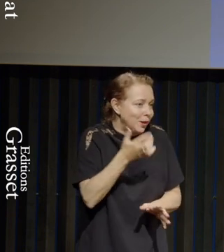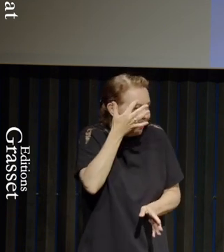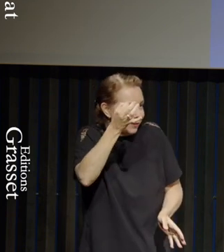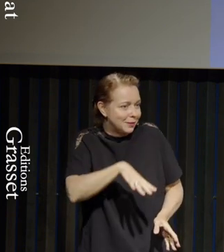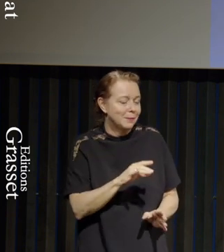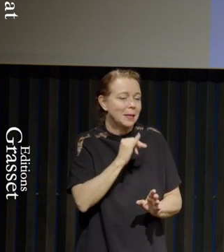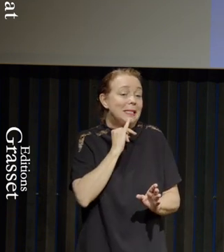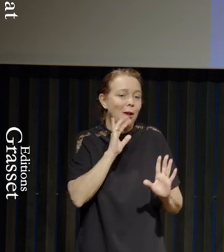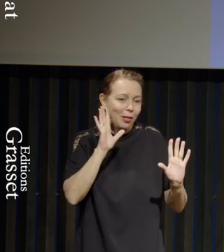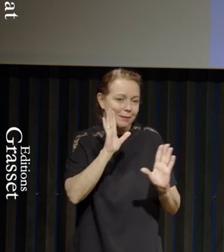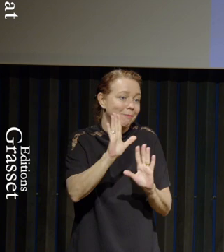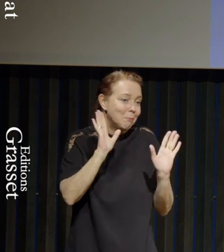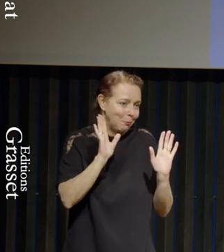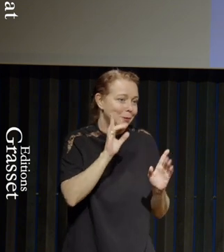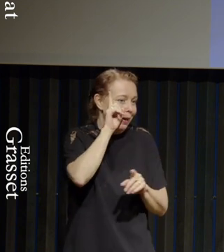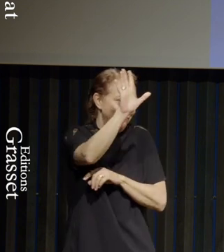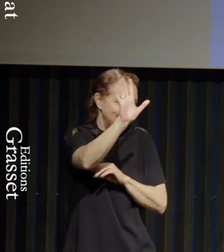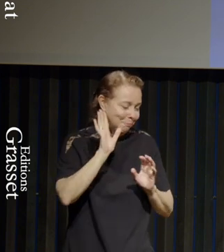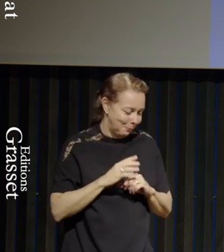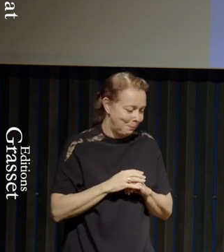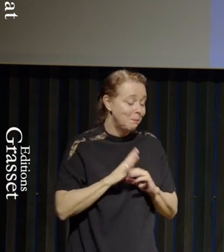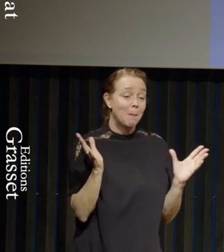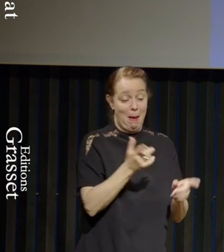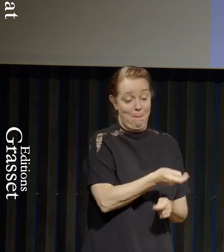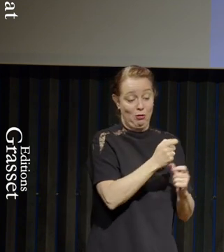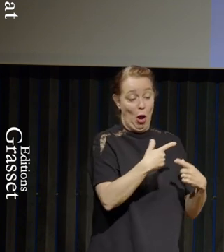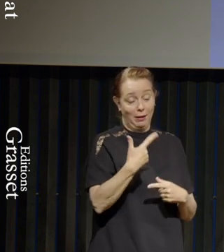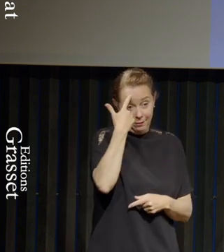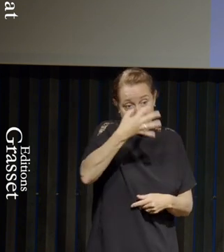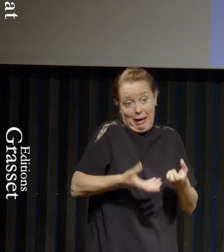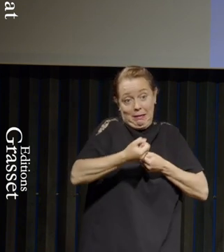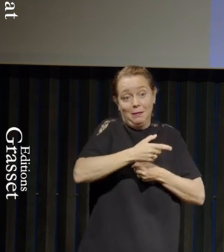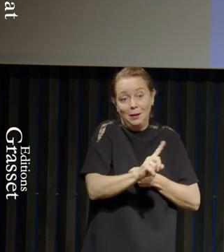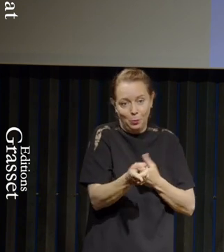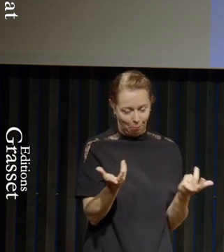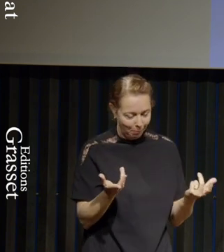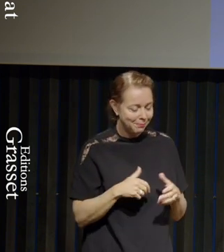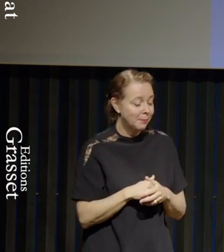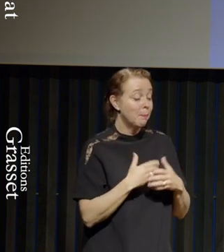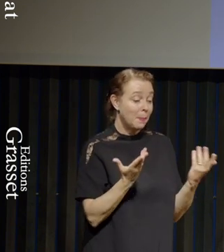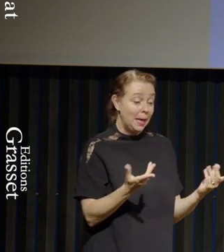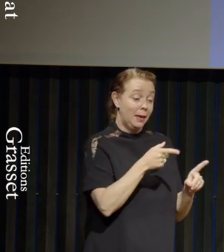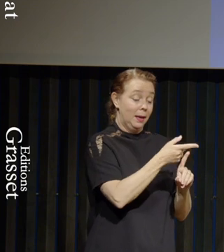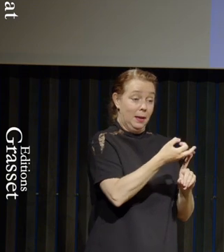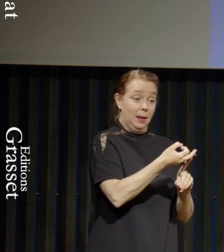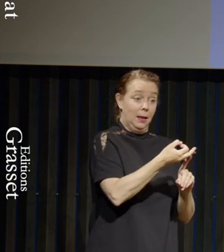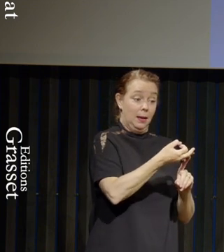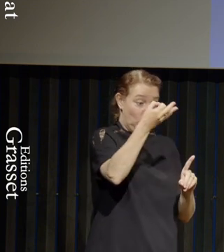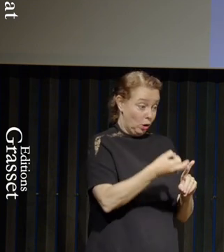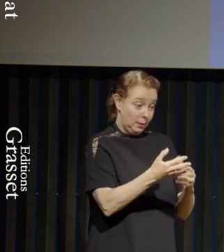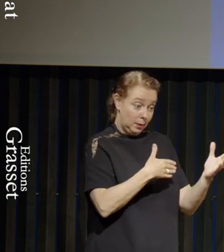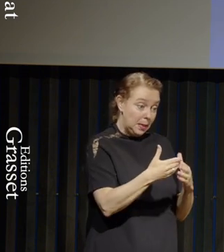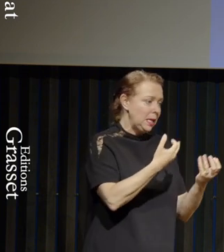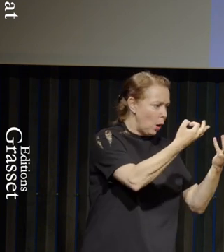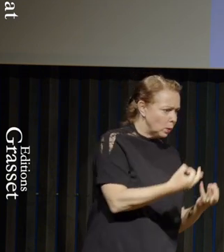Islandais, pardon, c'est discutable, mais bon, acceptons cette méthodologie, et bien la probabilité d'exercer ces métiers de comptable